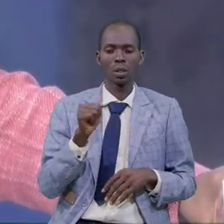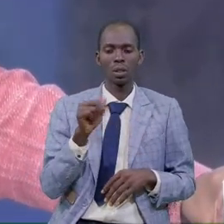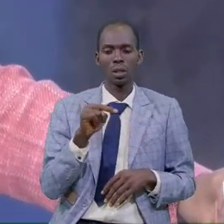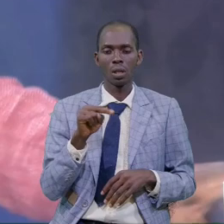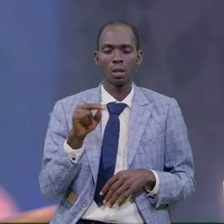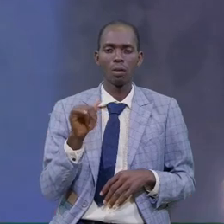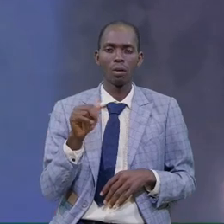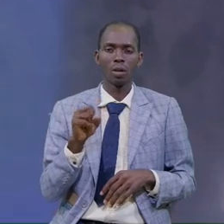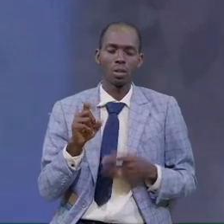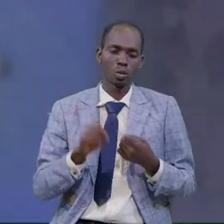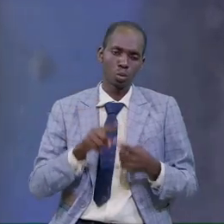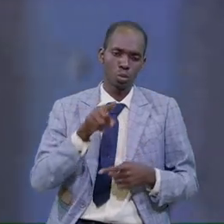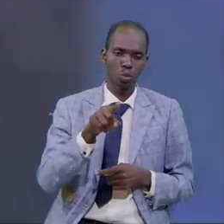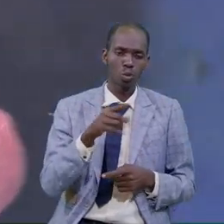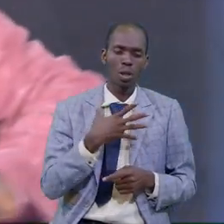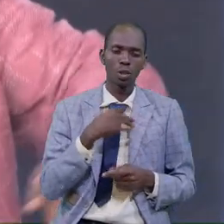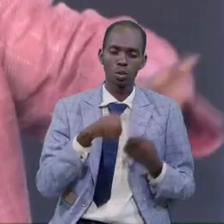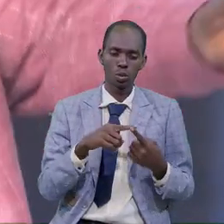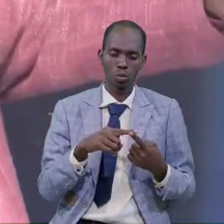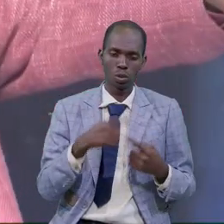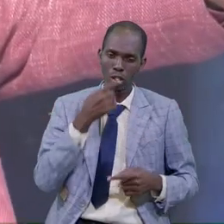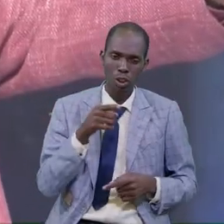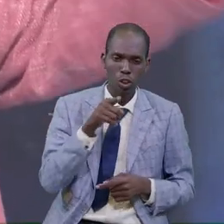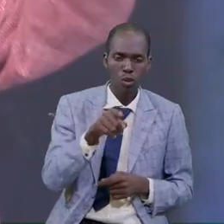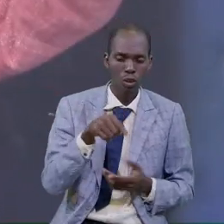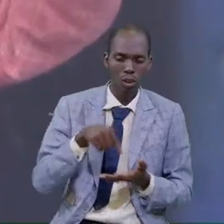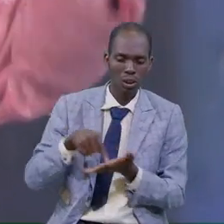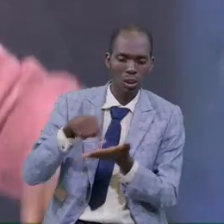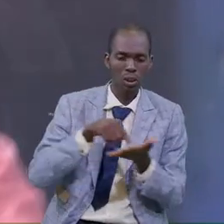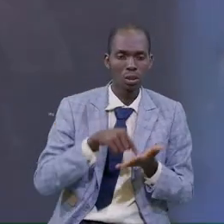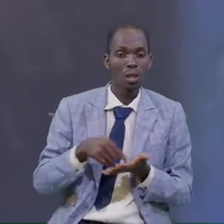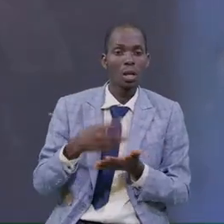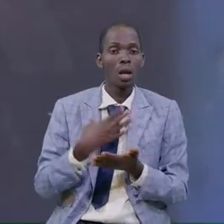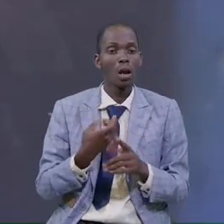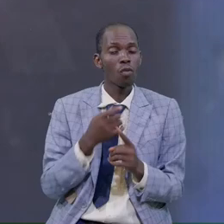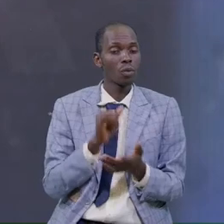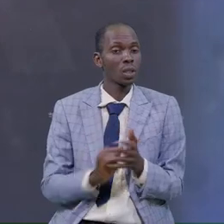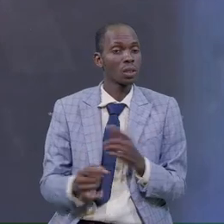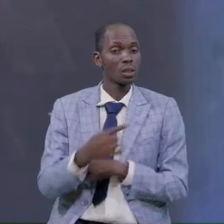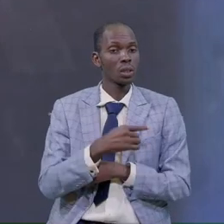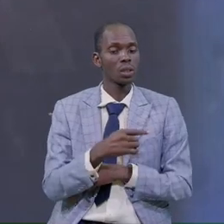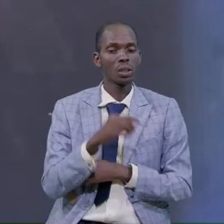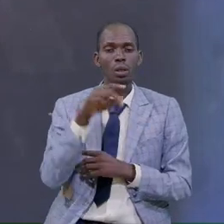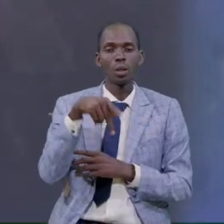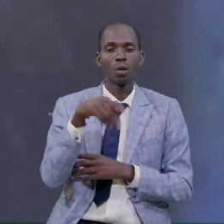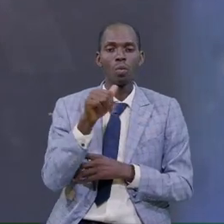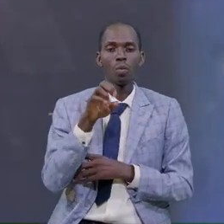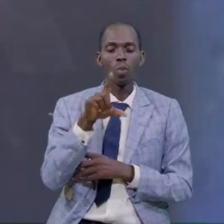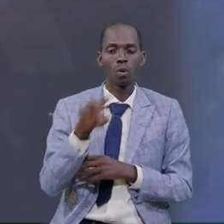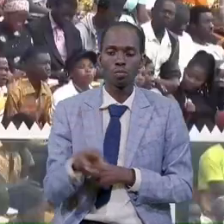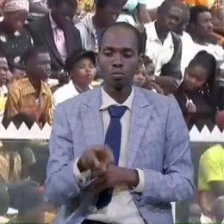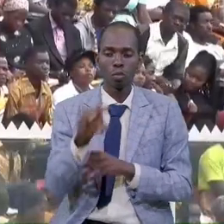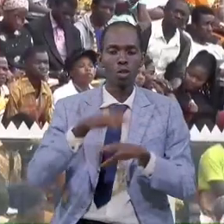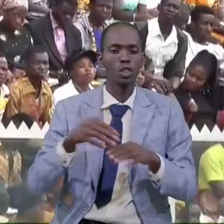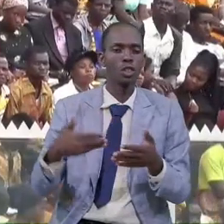dit, pourquoi je te dis ceci? Et depuis ce jour-là, il a continué, commencé un nouveau voyage. Tu vas commencer un nouveau